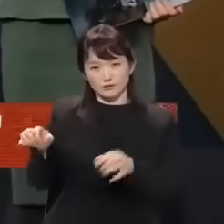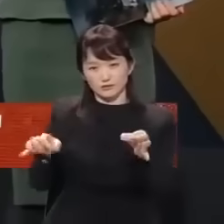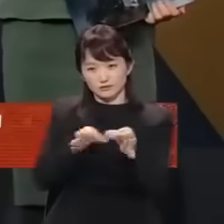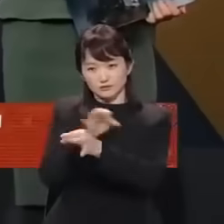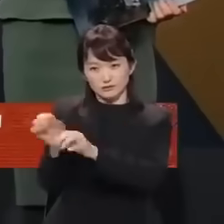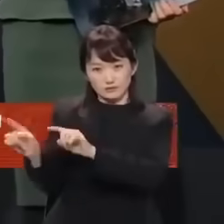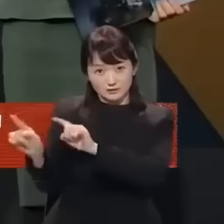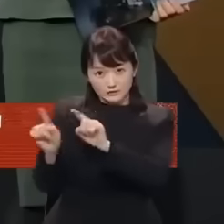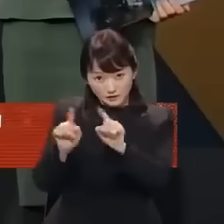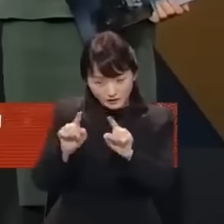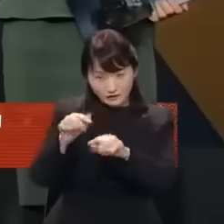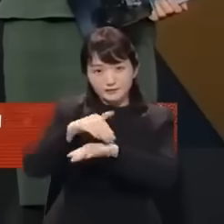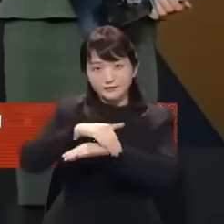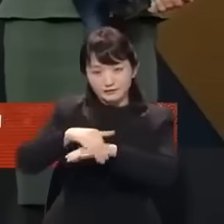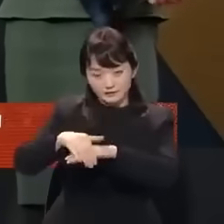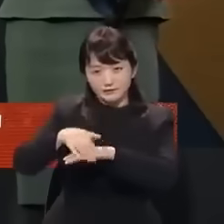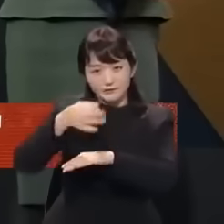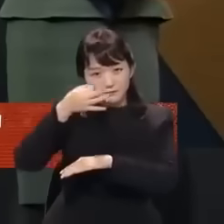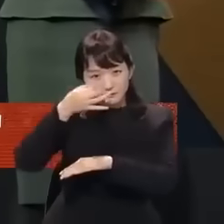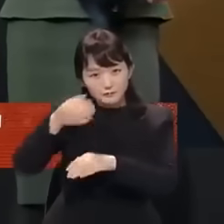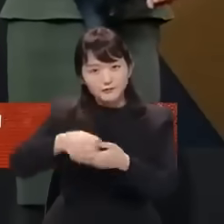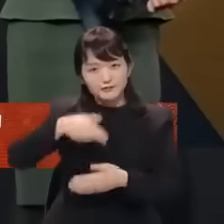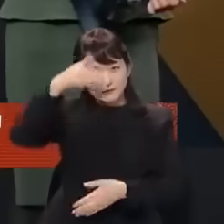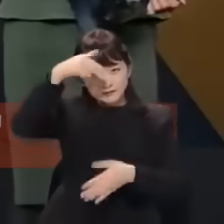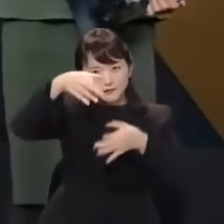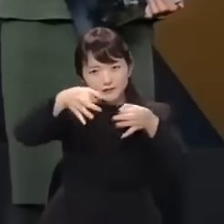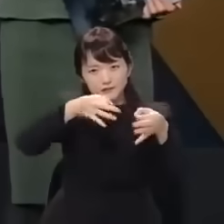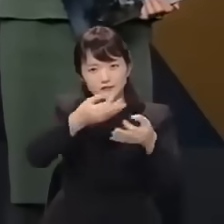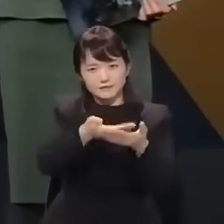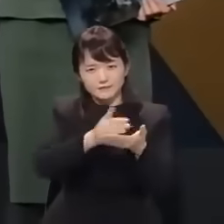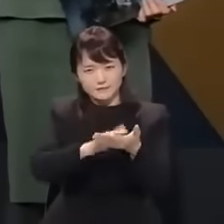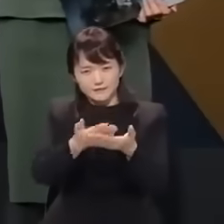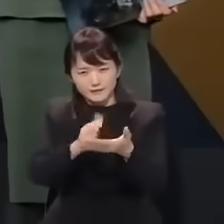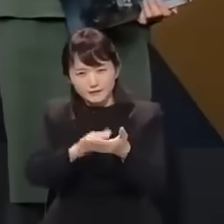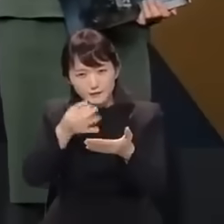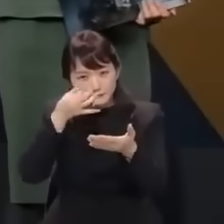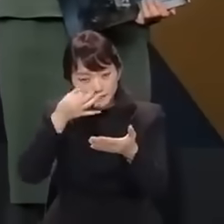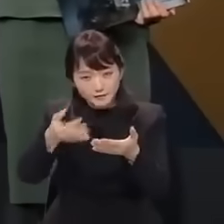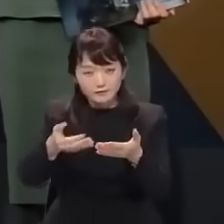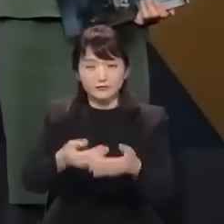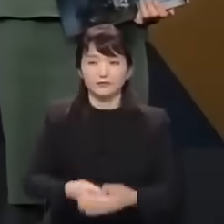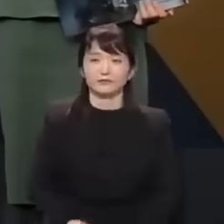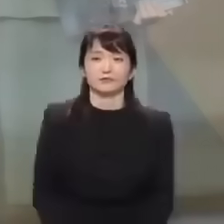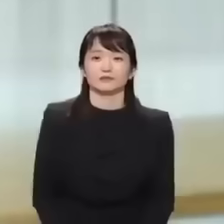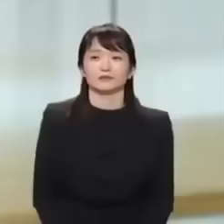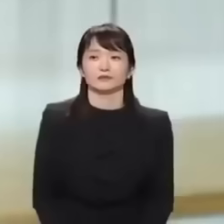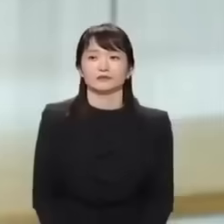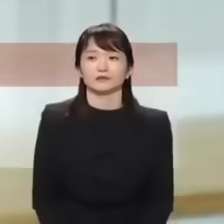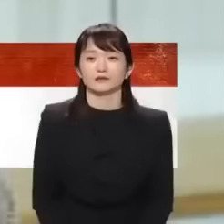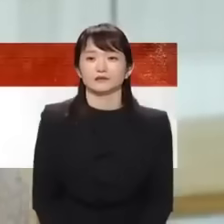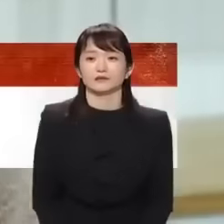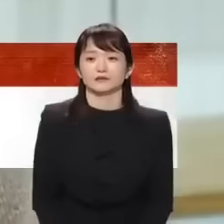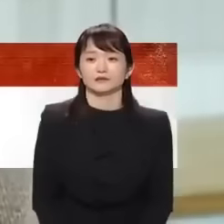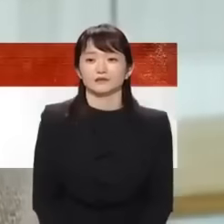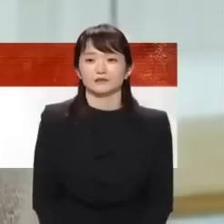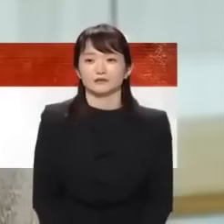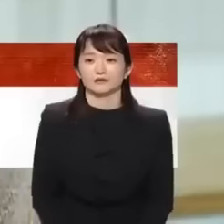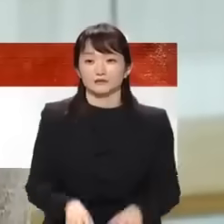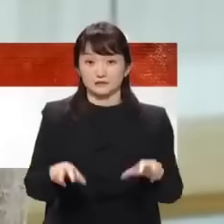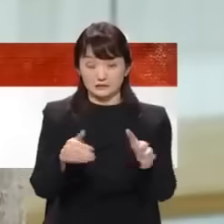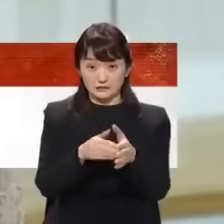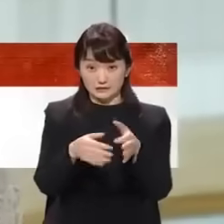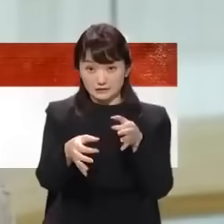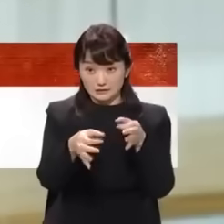프로젝트를 선보였습니다 제레 시장을 리모델링해서 선보이겠다는 건데요 지금까지 시장